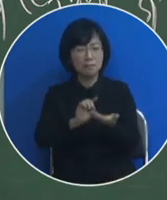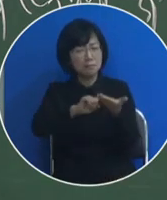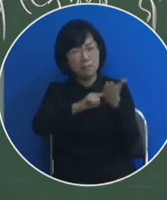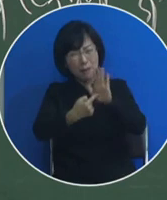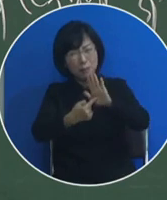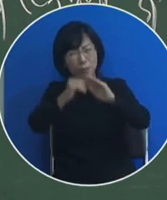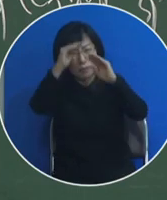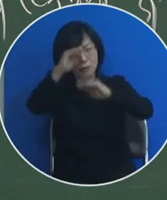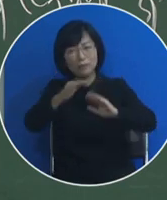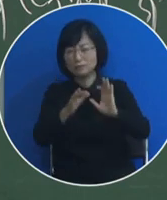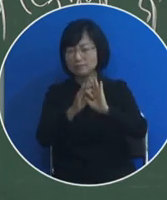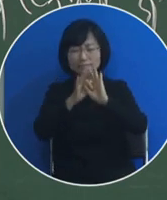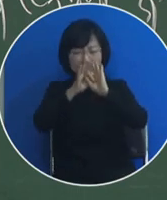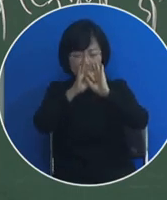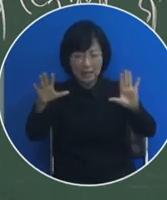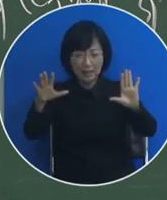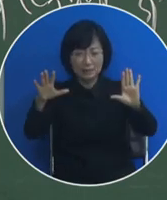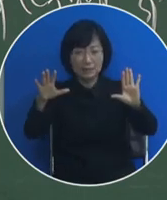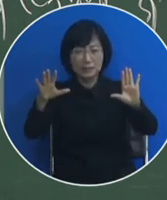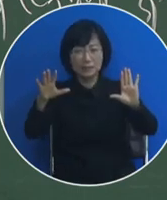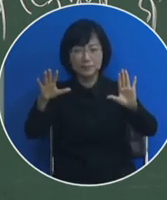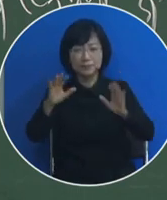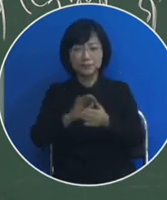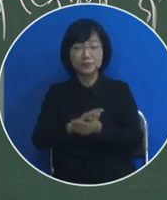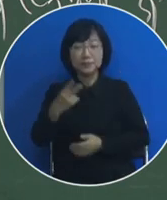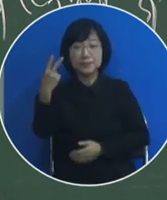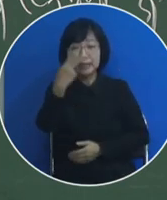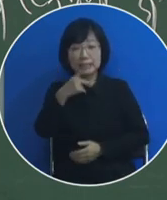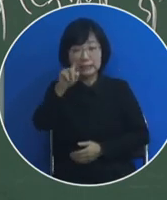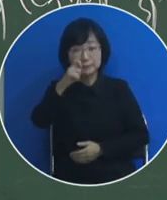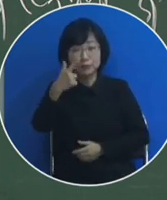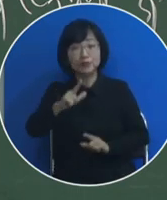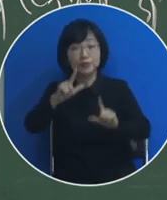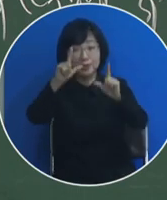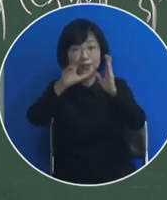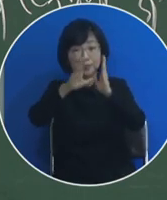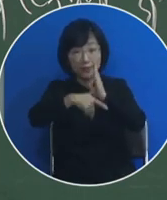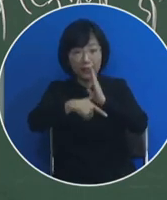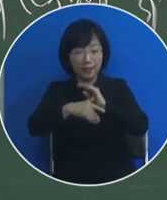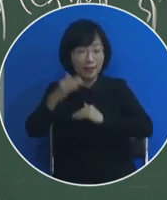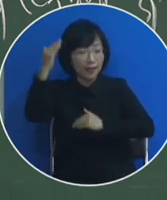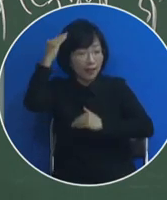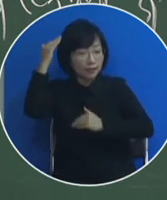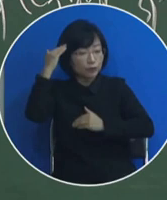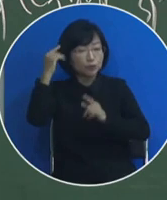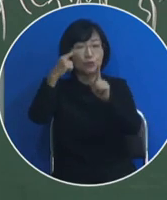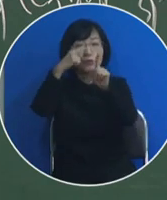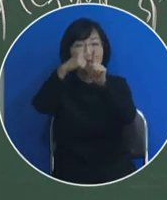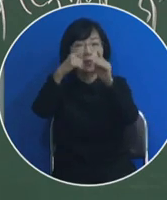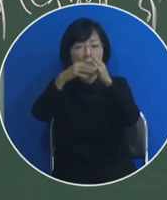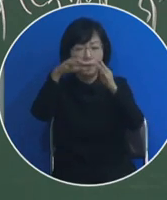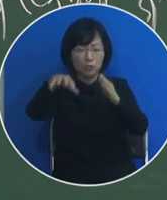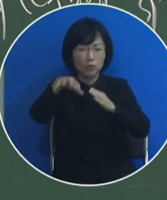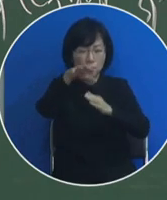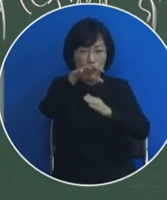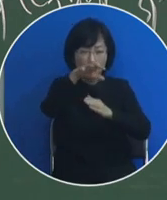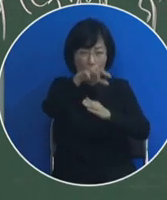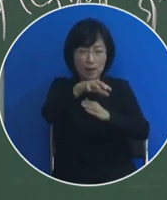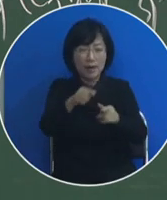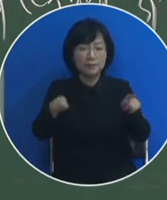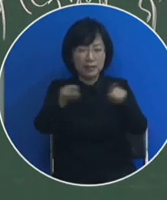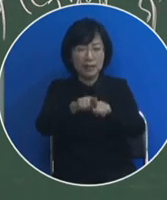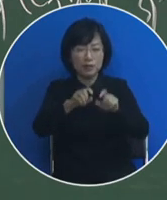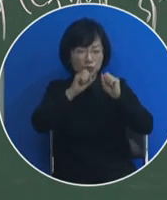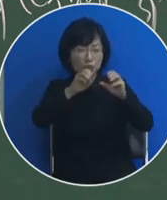이제 본격적으로 한국 교회 전도 운동 저는 시작하겠습니다. Whether it's this or that, I'm going to full scale begin the evangelism movement in the churches of Korea.